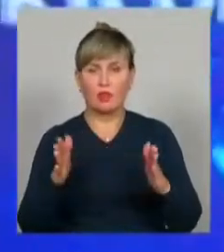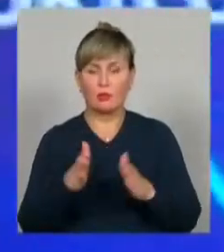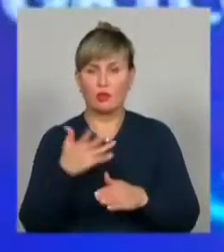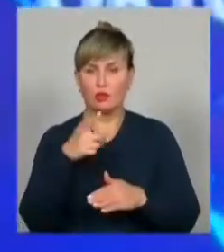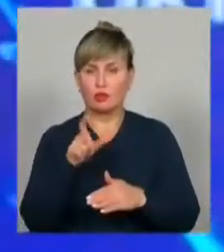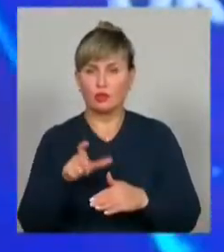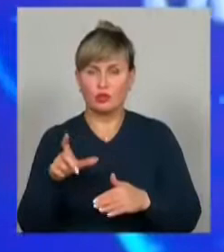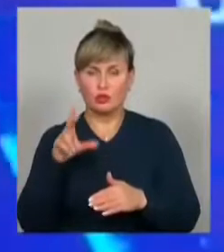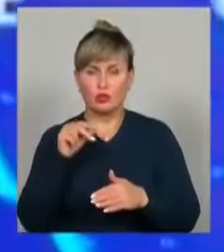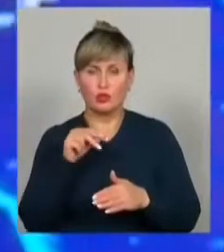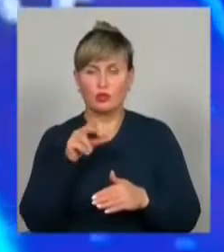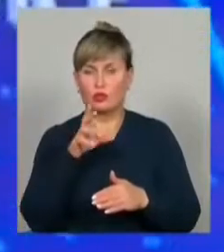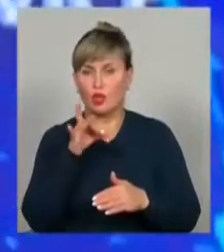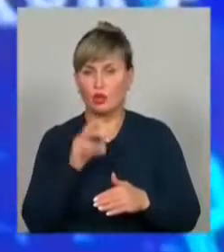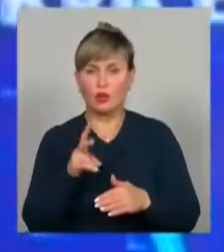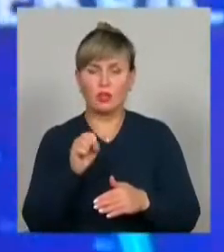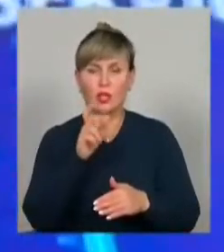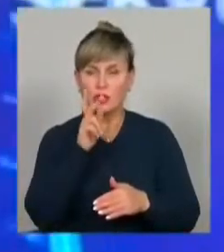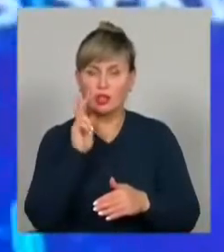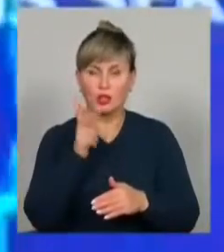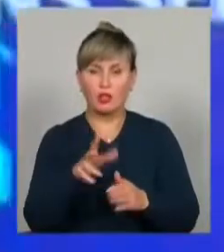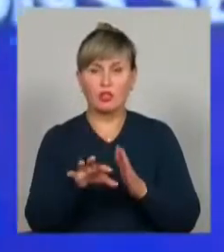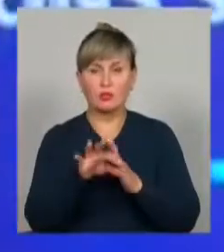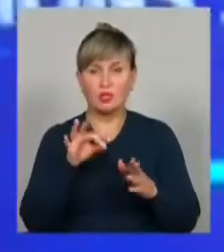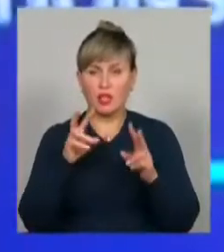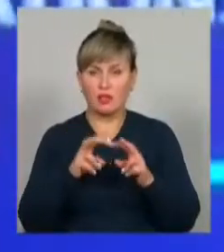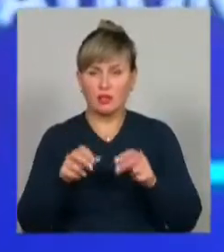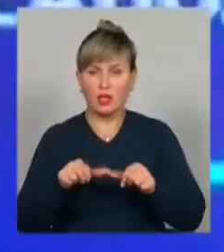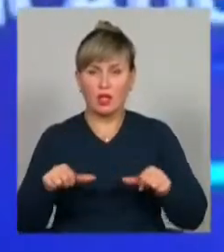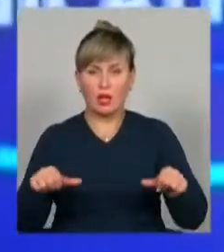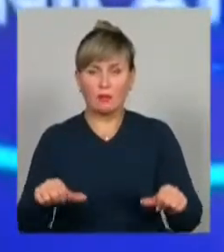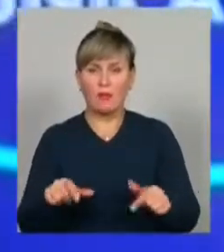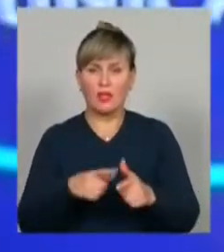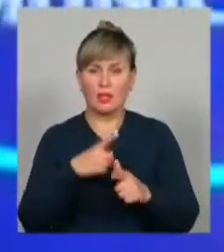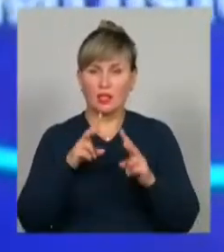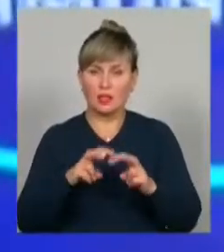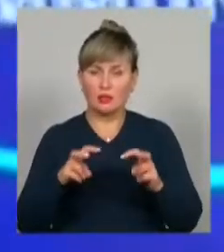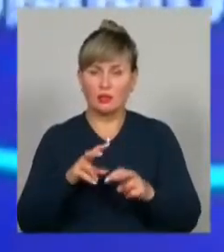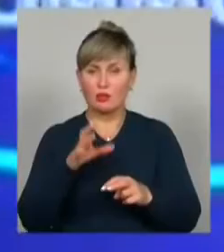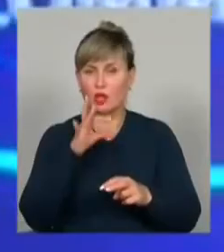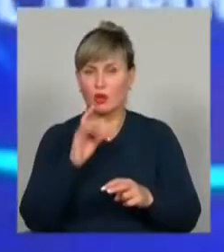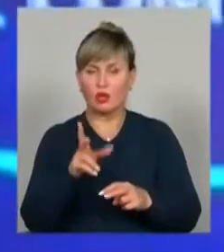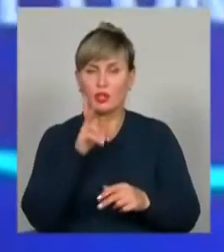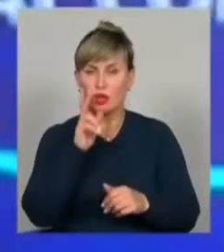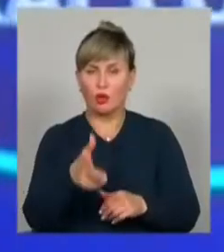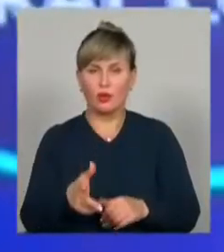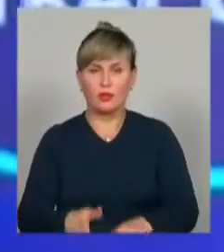числа собственников сроком на 3 года. Избрание ревизионной комиссии или ревизора сроком на 3 года.